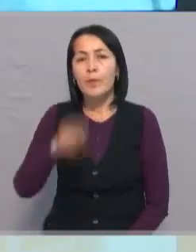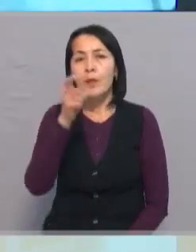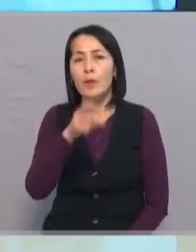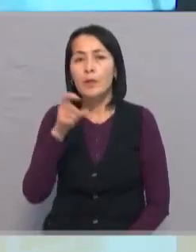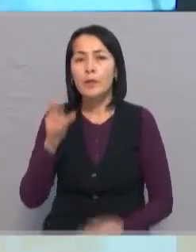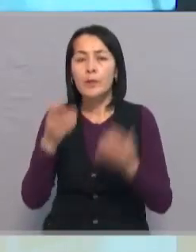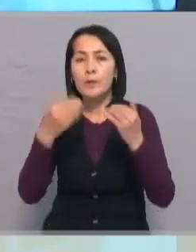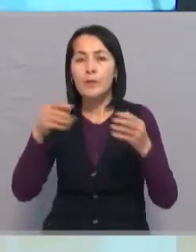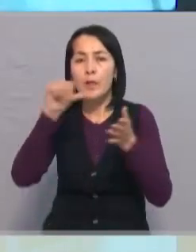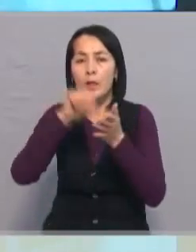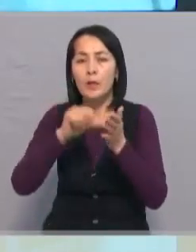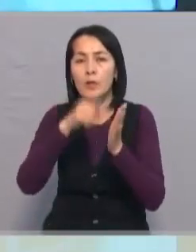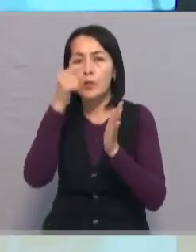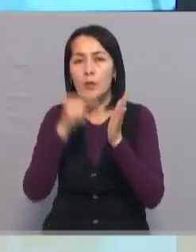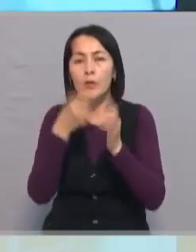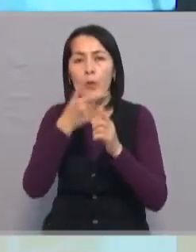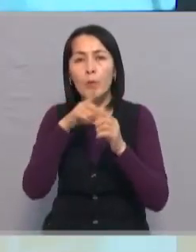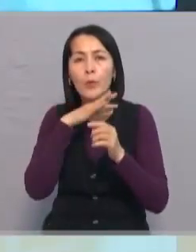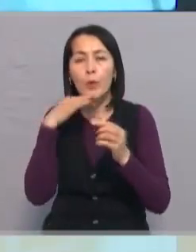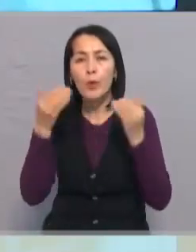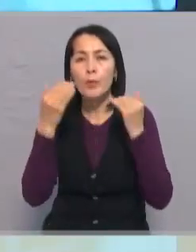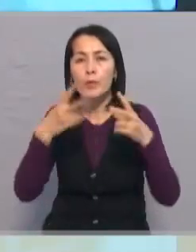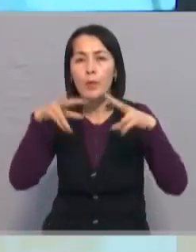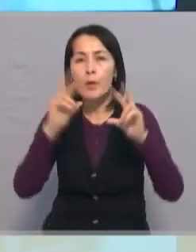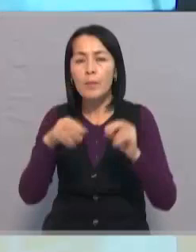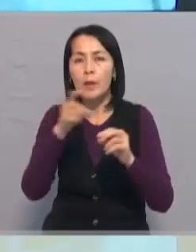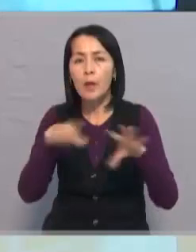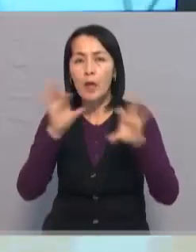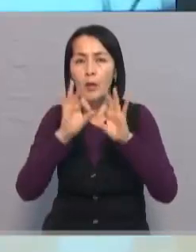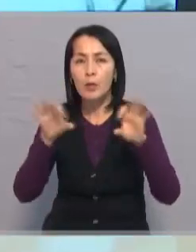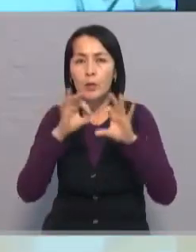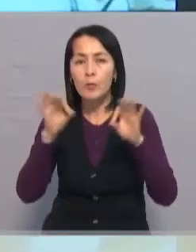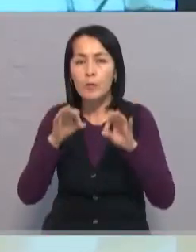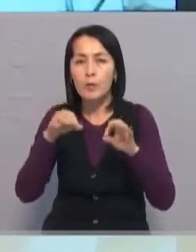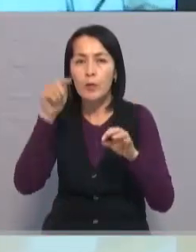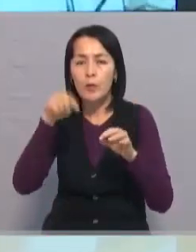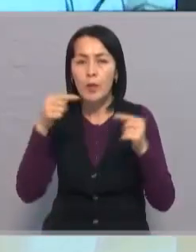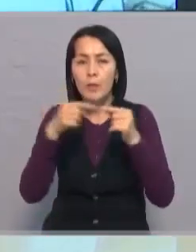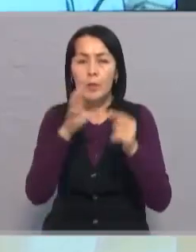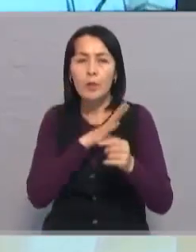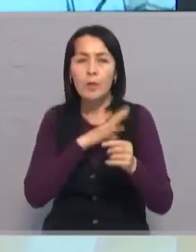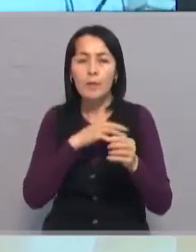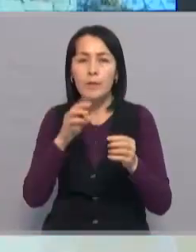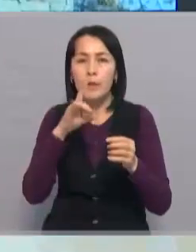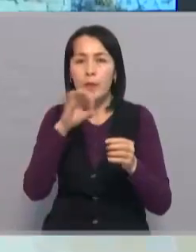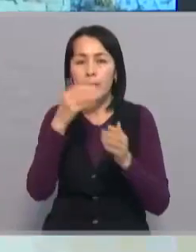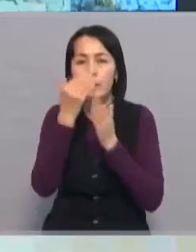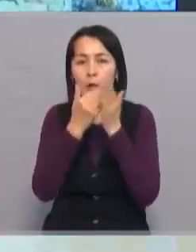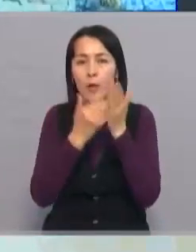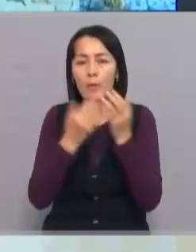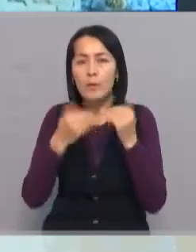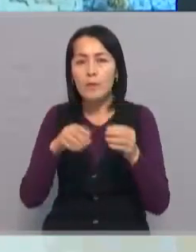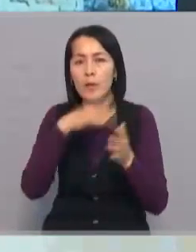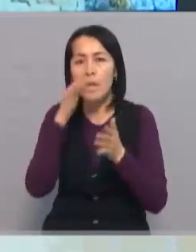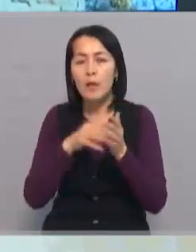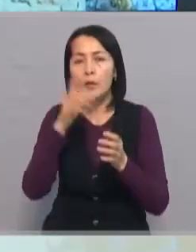Тұрғындардың реновацияға қатысты сұрақтары көп, бұл жайында мамандардың халыққа түсіндіру жұмыстары кезінде белгілі болды. Реновация бағдарламасы аясында